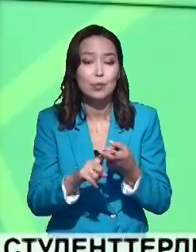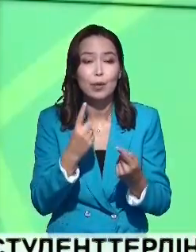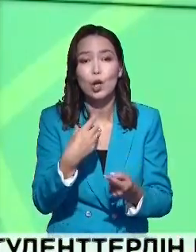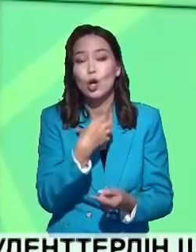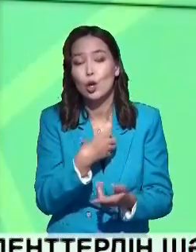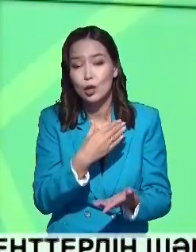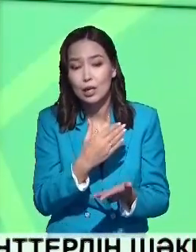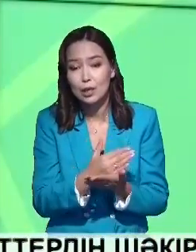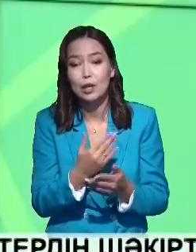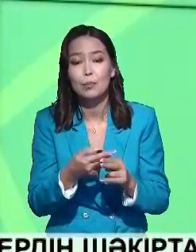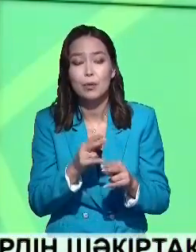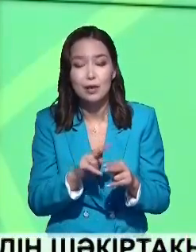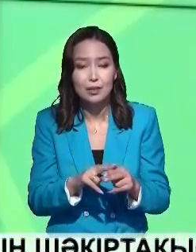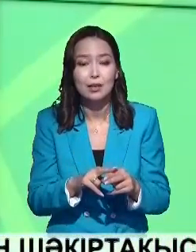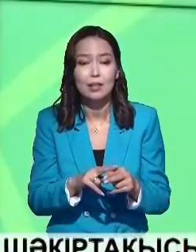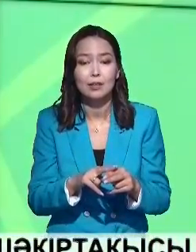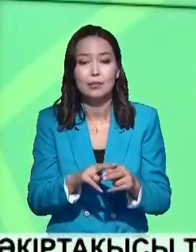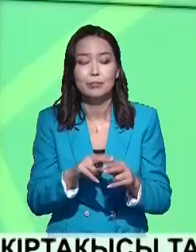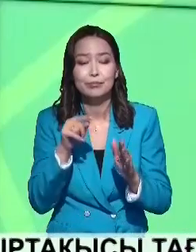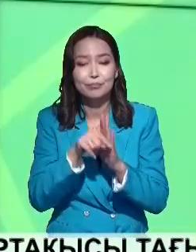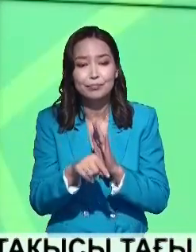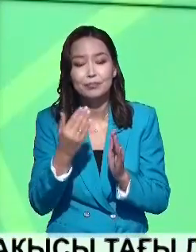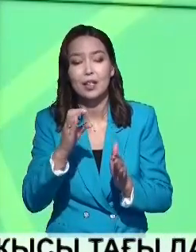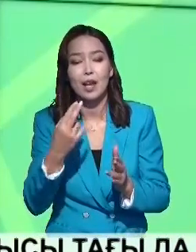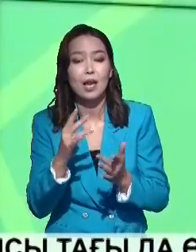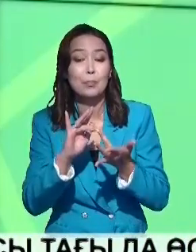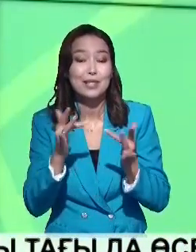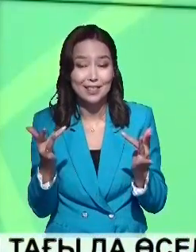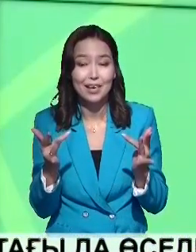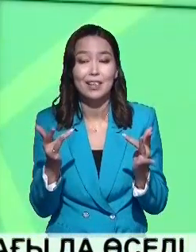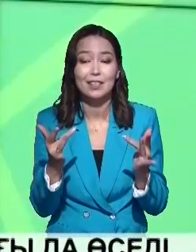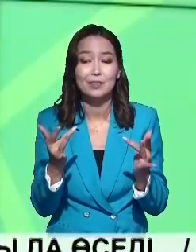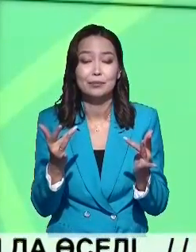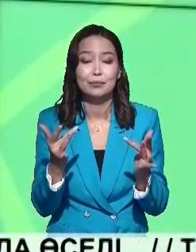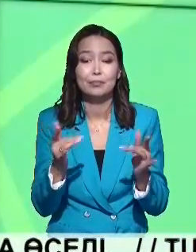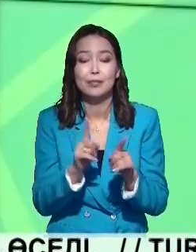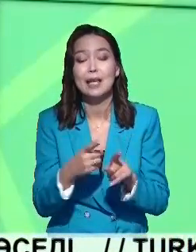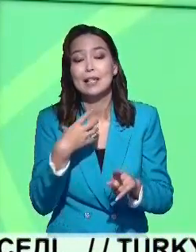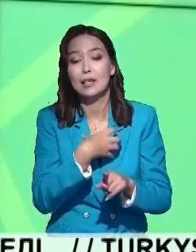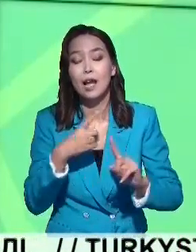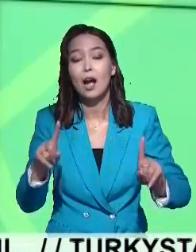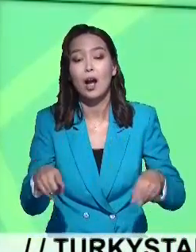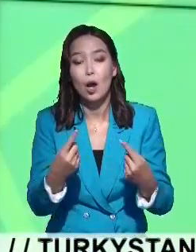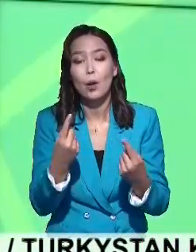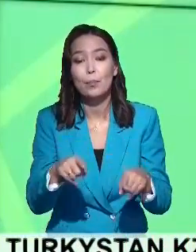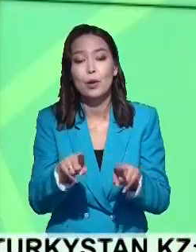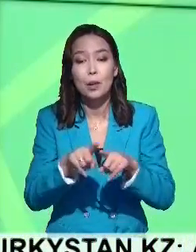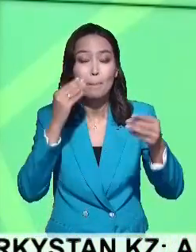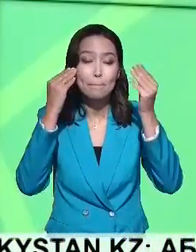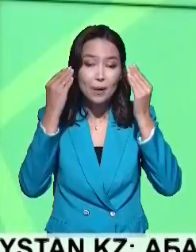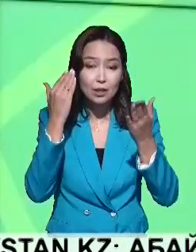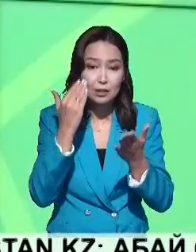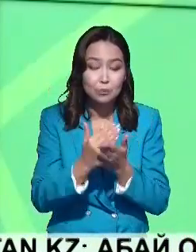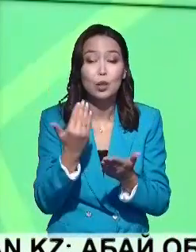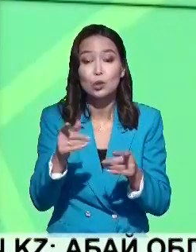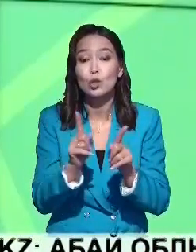бар, қорқыныш та бар. Әлеуметтік желілердің негізінде қалыптасқан сондай бір пікір де бар. Оны да көріп